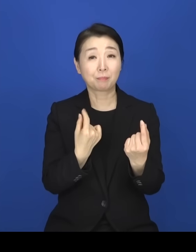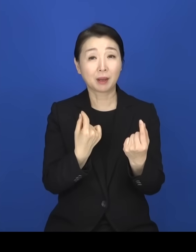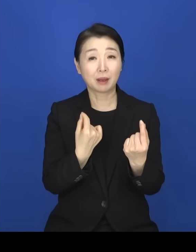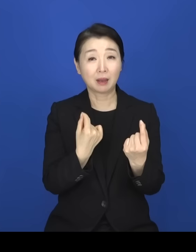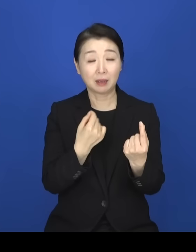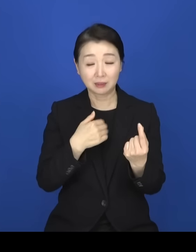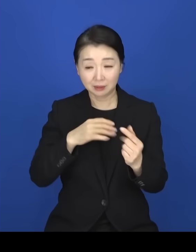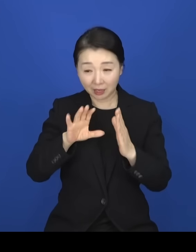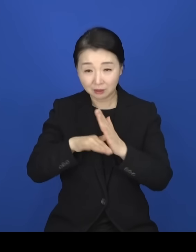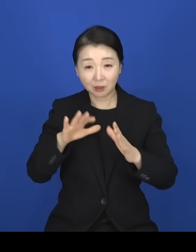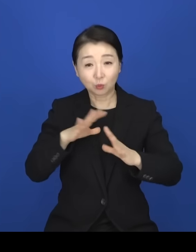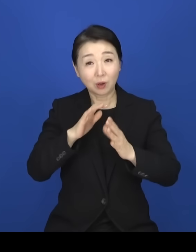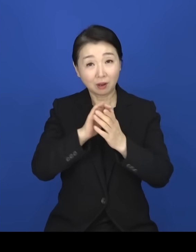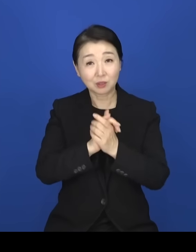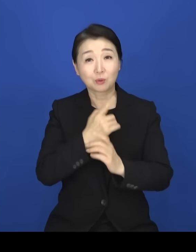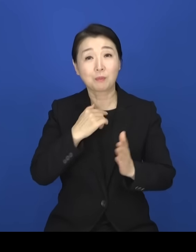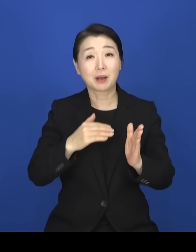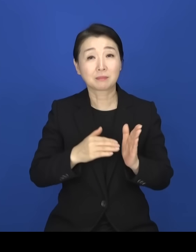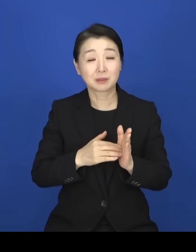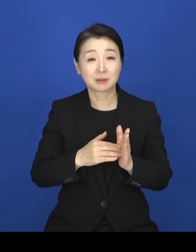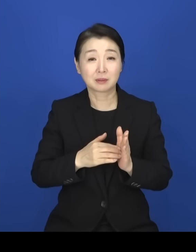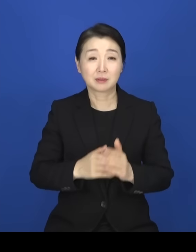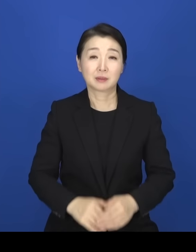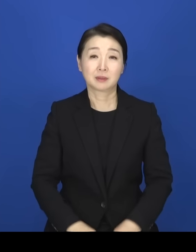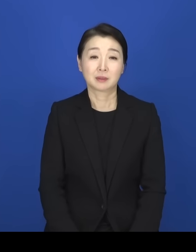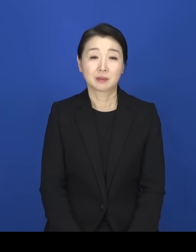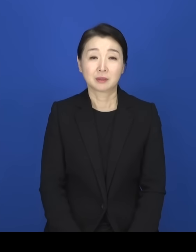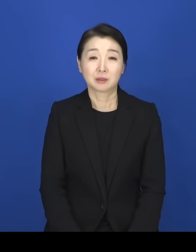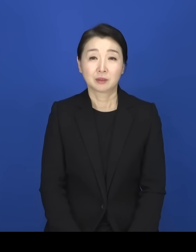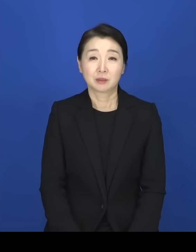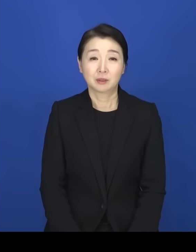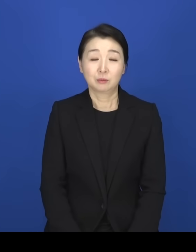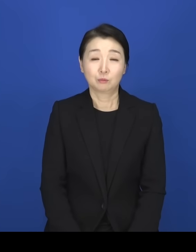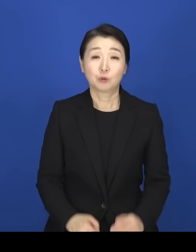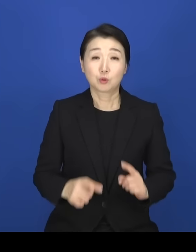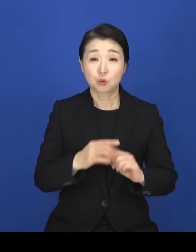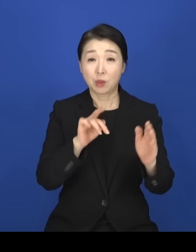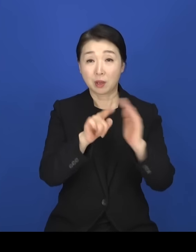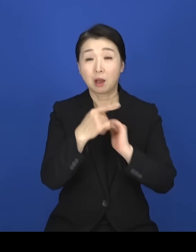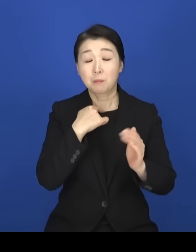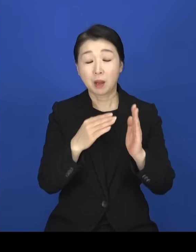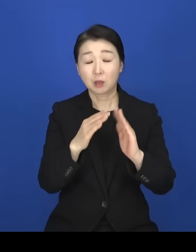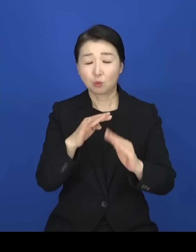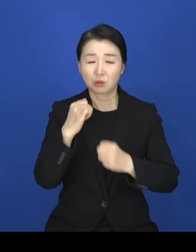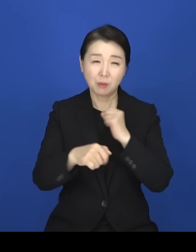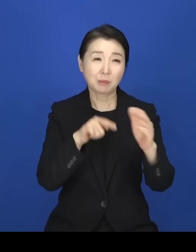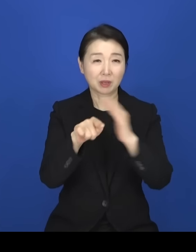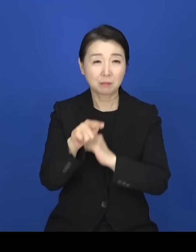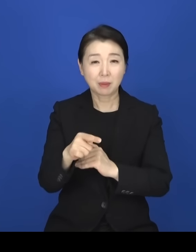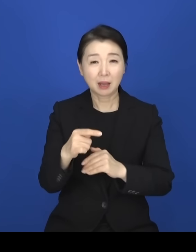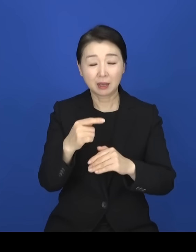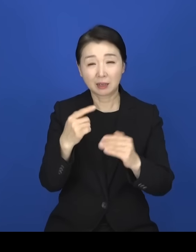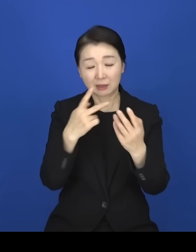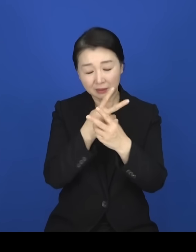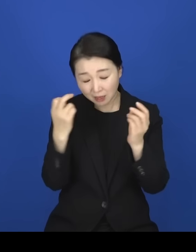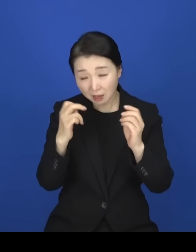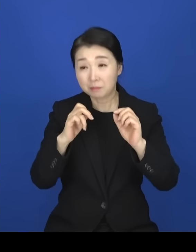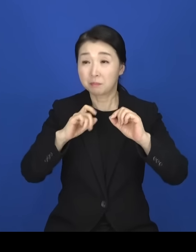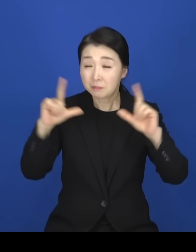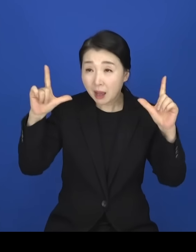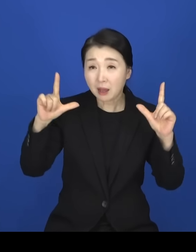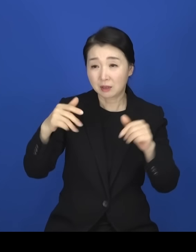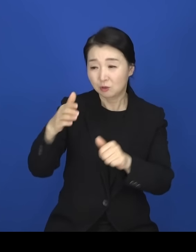제가 굉장히 놀라운 기도를 했어요. 동순교회라는 곳에 갔는데 교회도 그냥 아무데나 갔어요. 막 자고 일어나면 근처에 있는 교회를 간